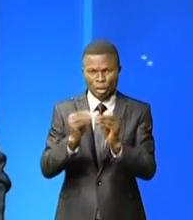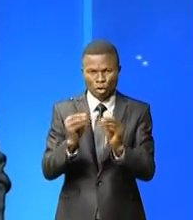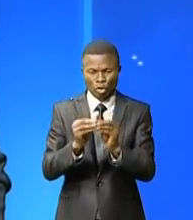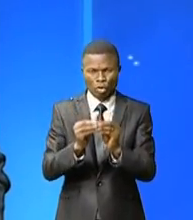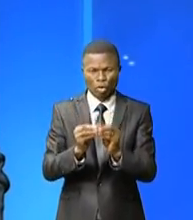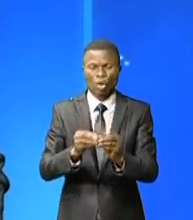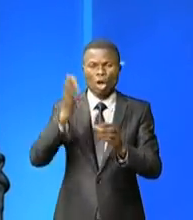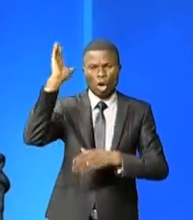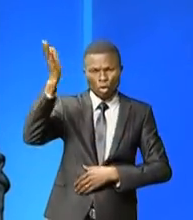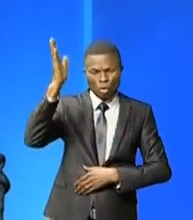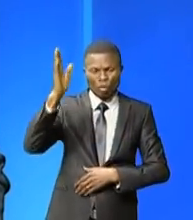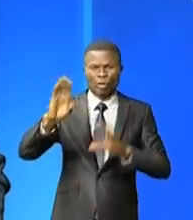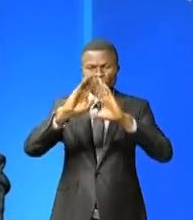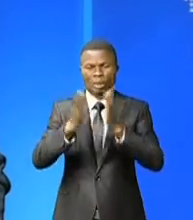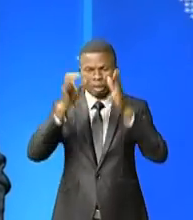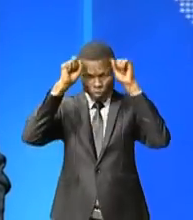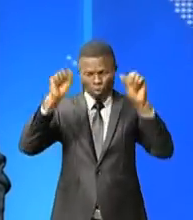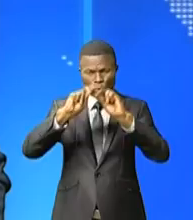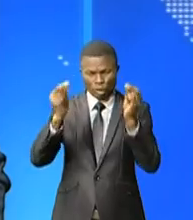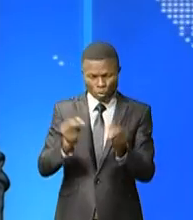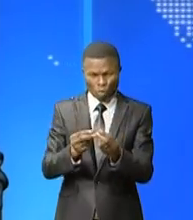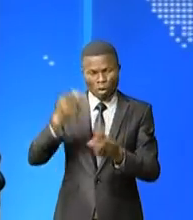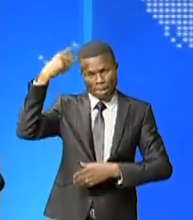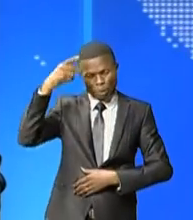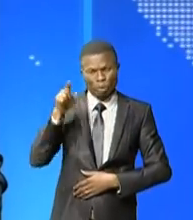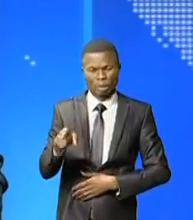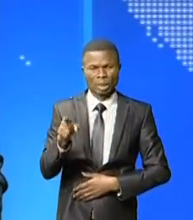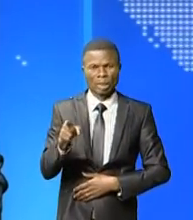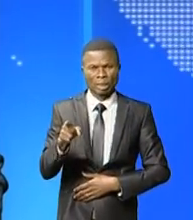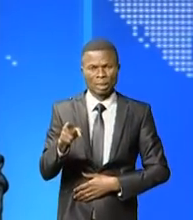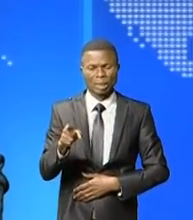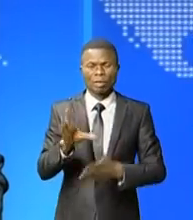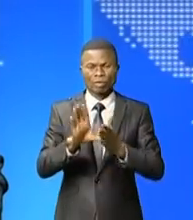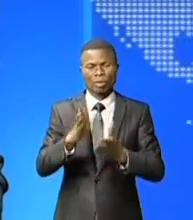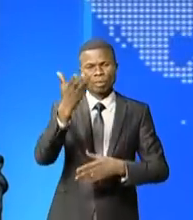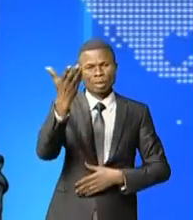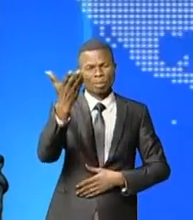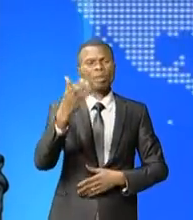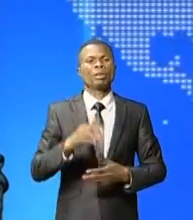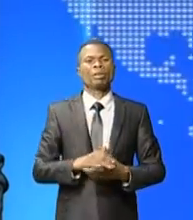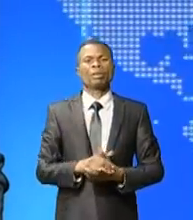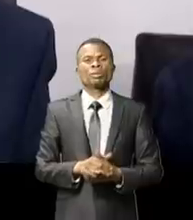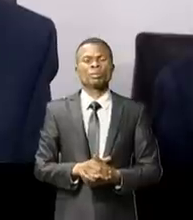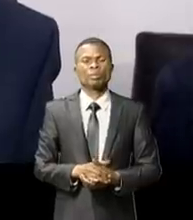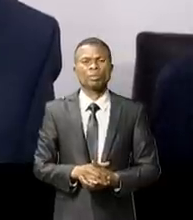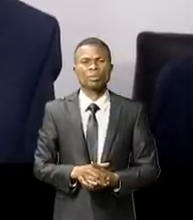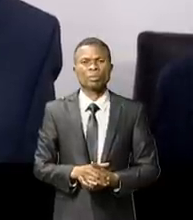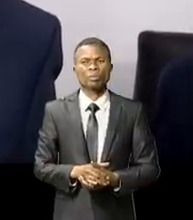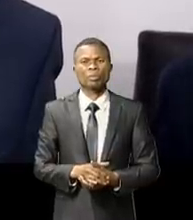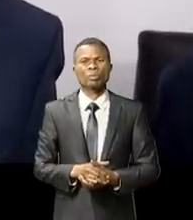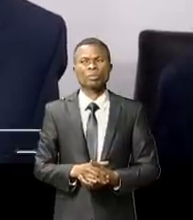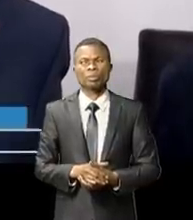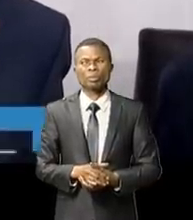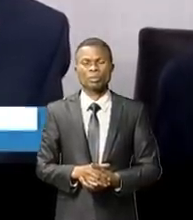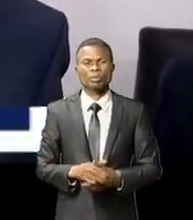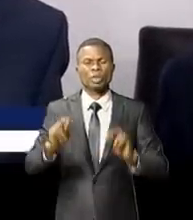de la conférence des présidents de ce regroupement politique. Sandra Nyangui, reportage. Pour nous,